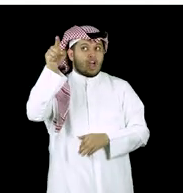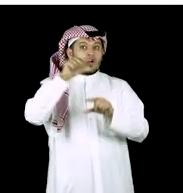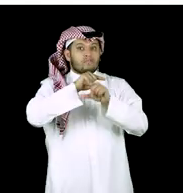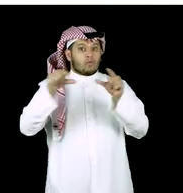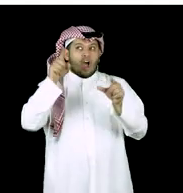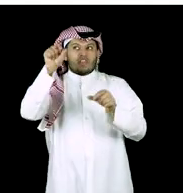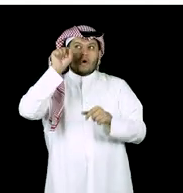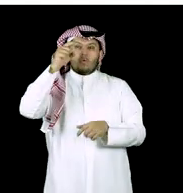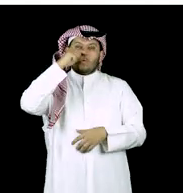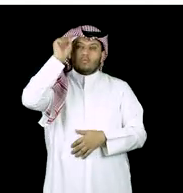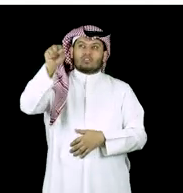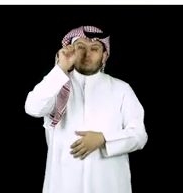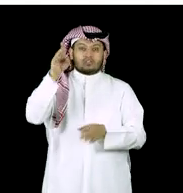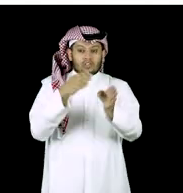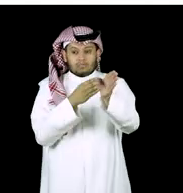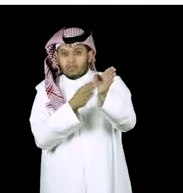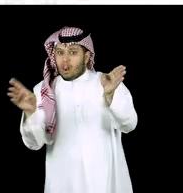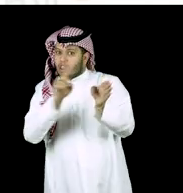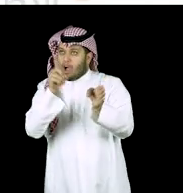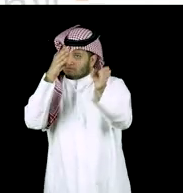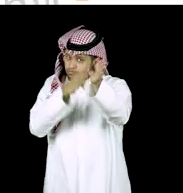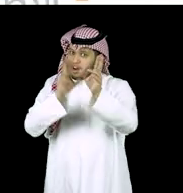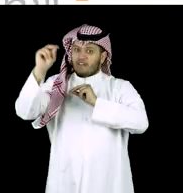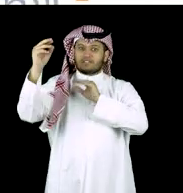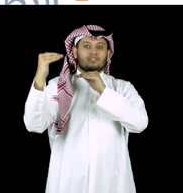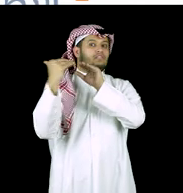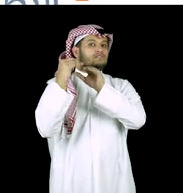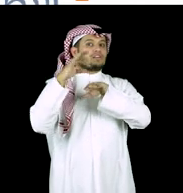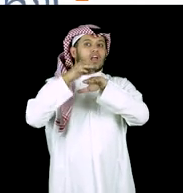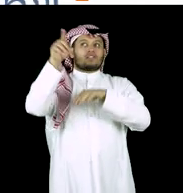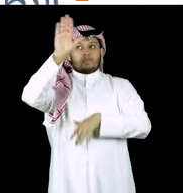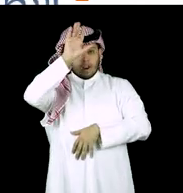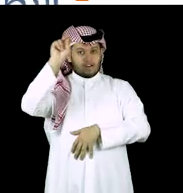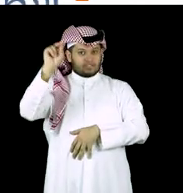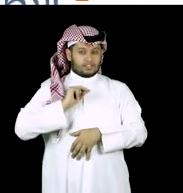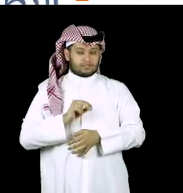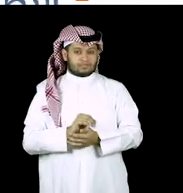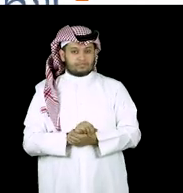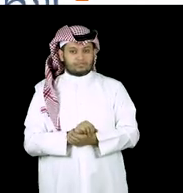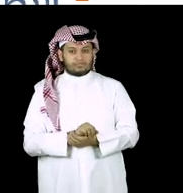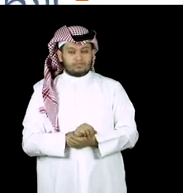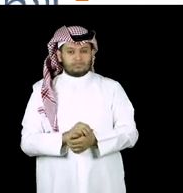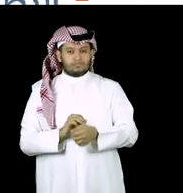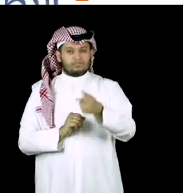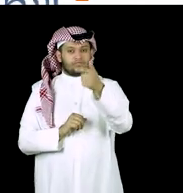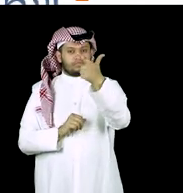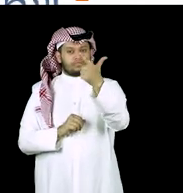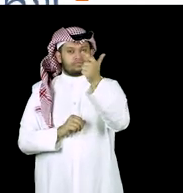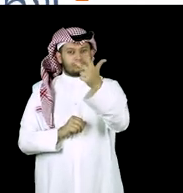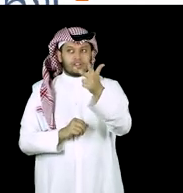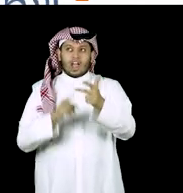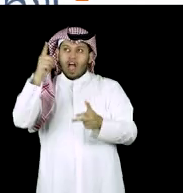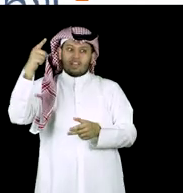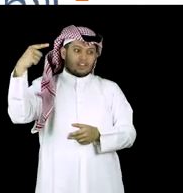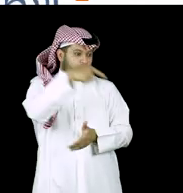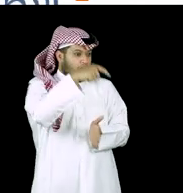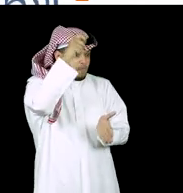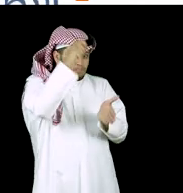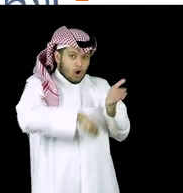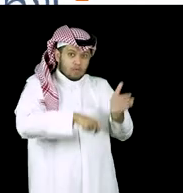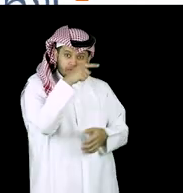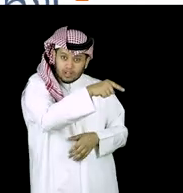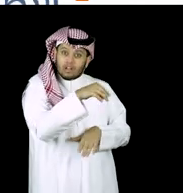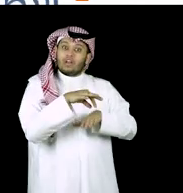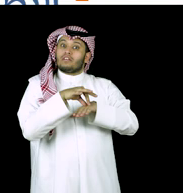التجاوز في حقوقه إلى ما ليس له. الأمر الثالث النظر إلى المحكوم على أنه بشر